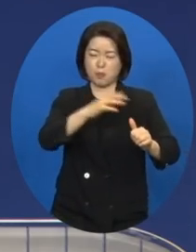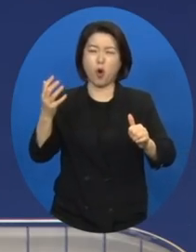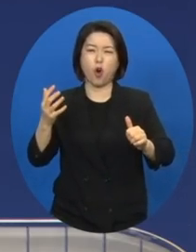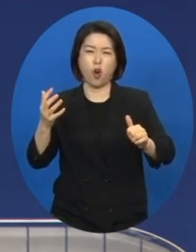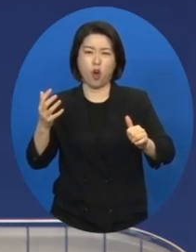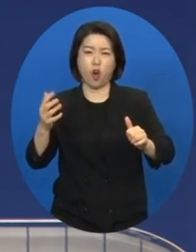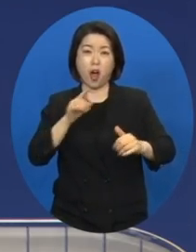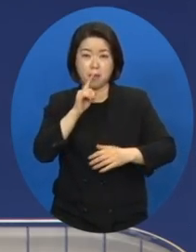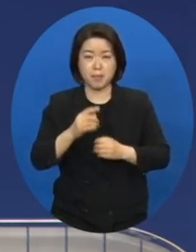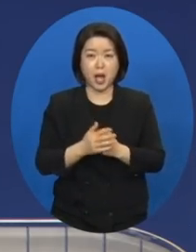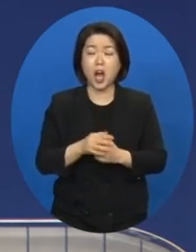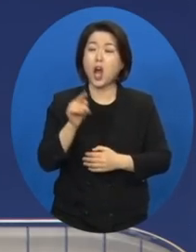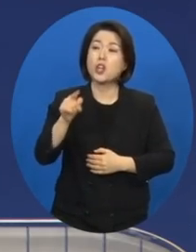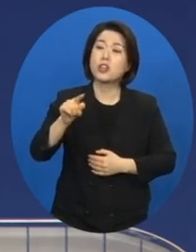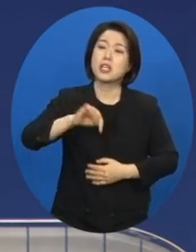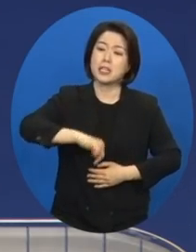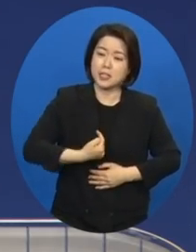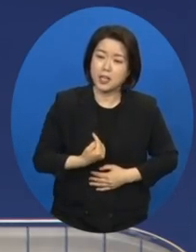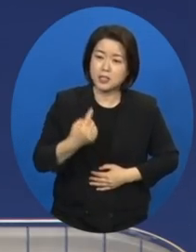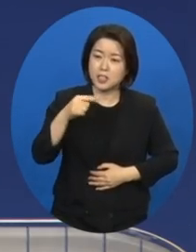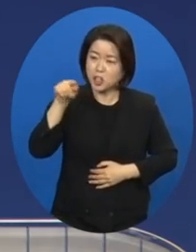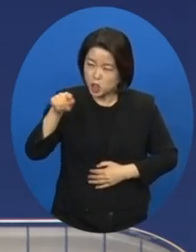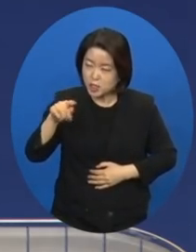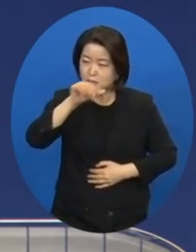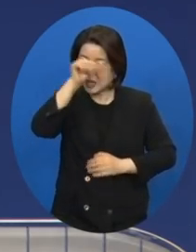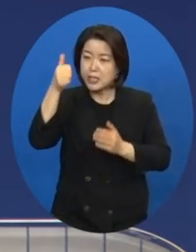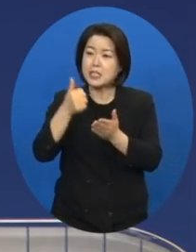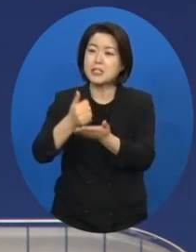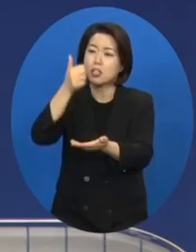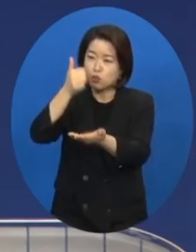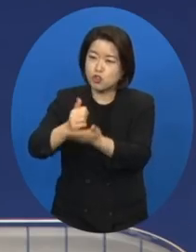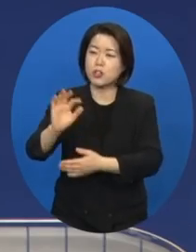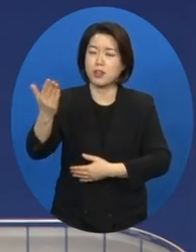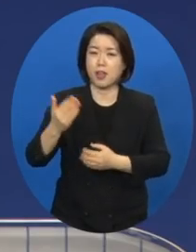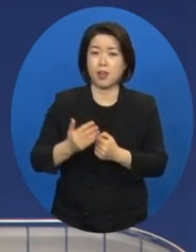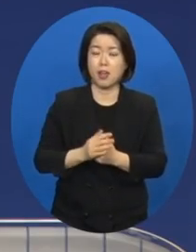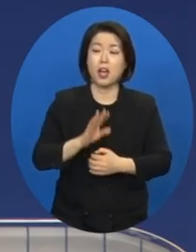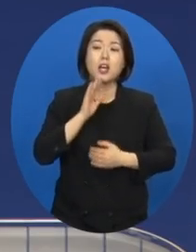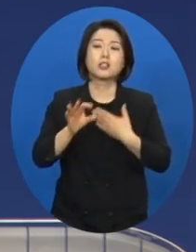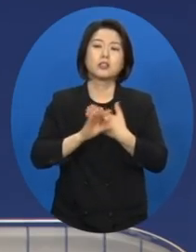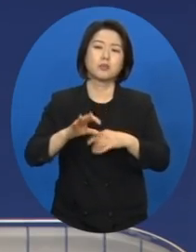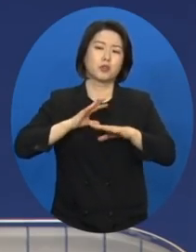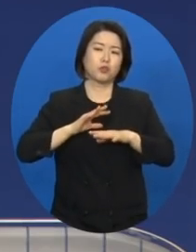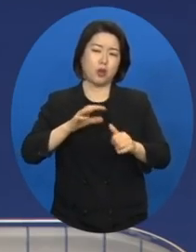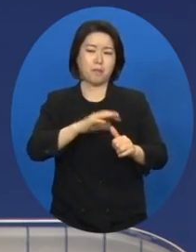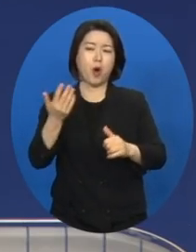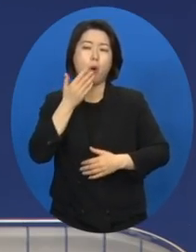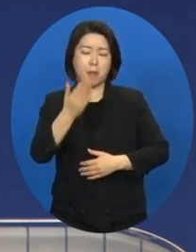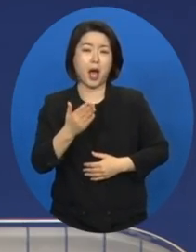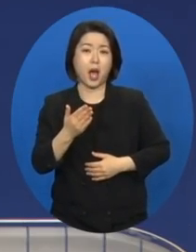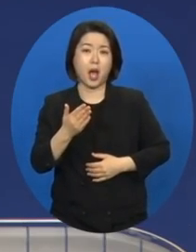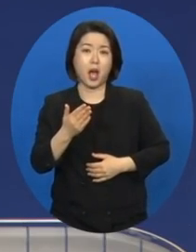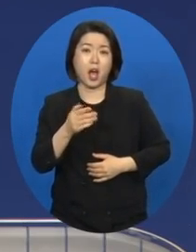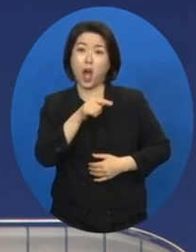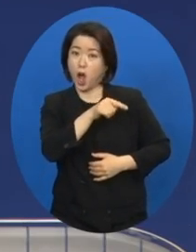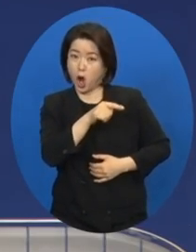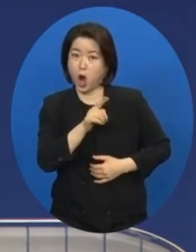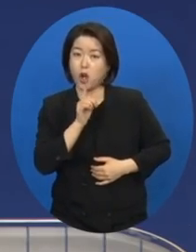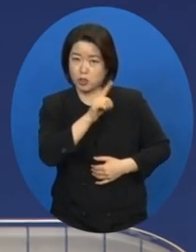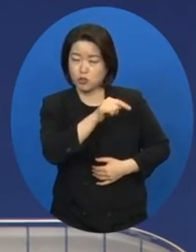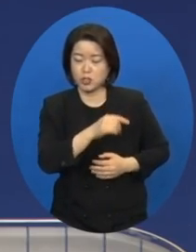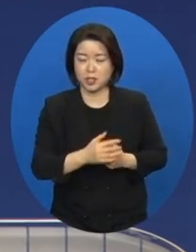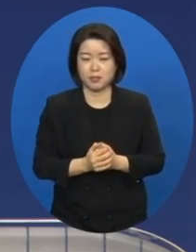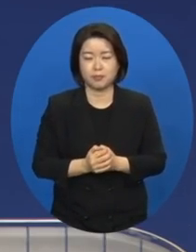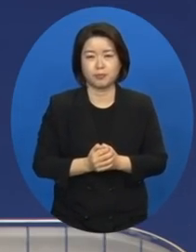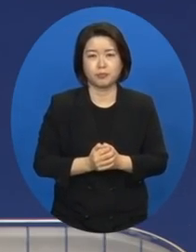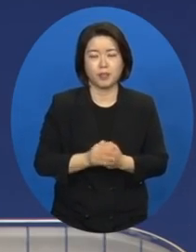겁니다. 너가 너 인생의 주인이 되라는 거예요. 그러면 두려움에서 벗어날 수 있다라고 한 거예요. 그러고 나서